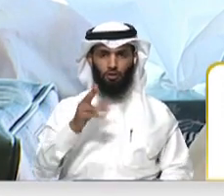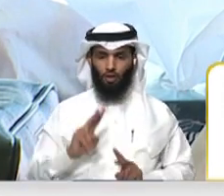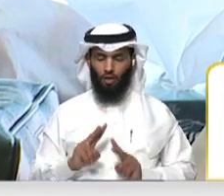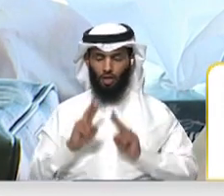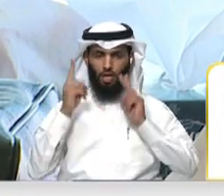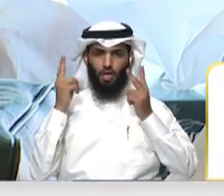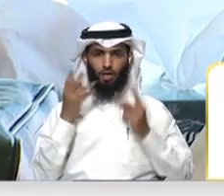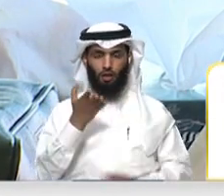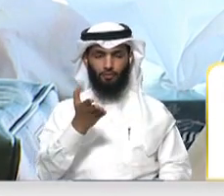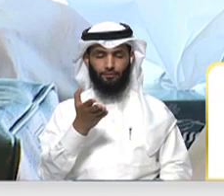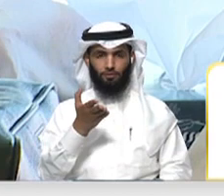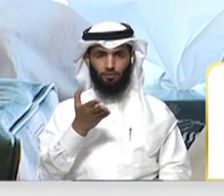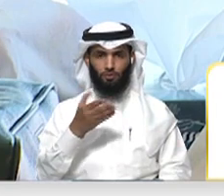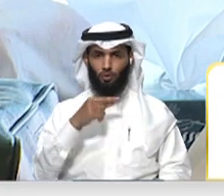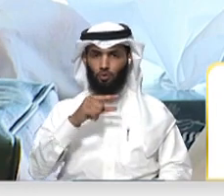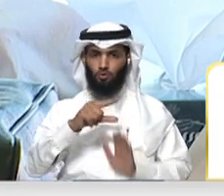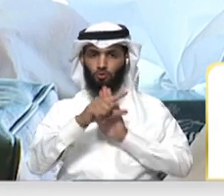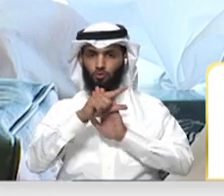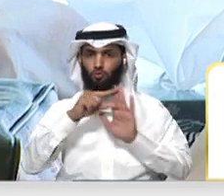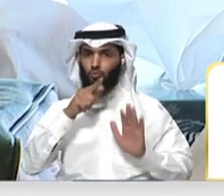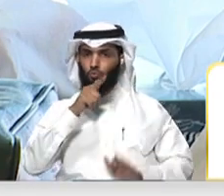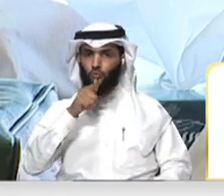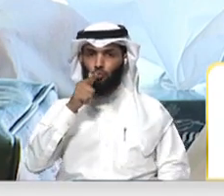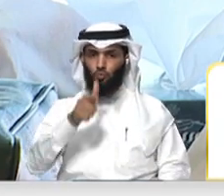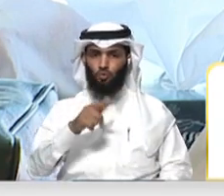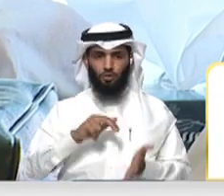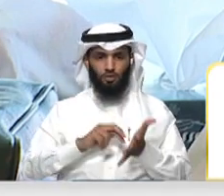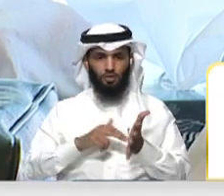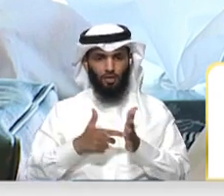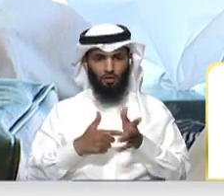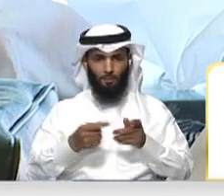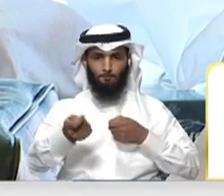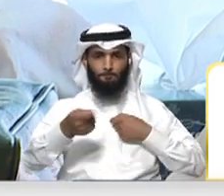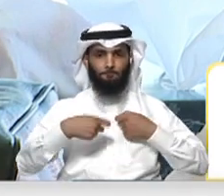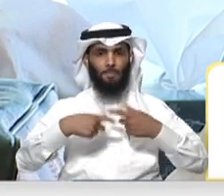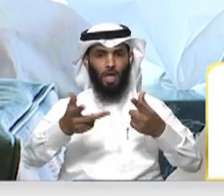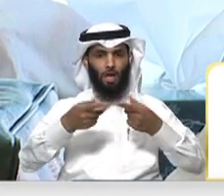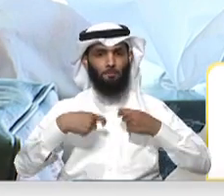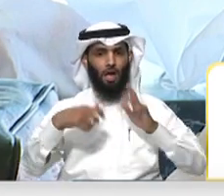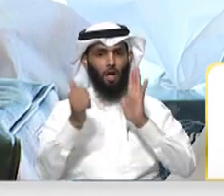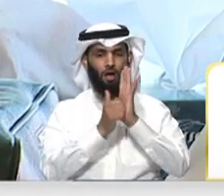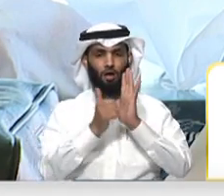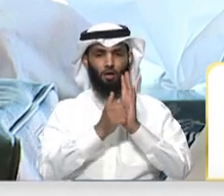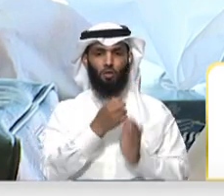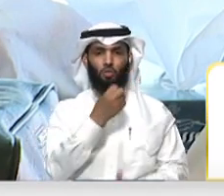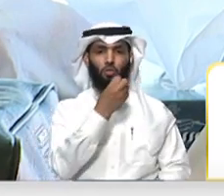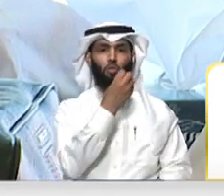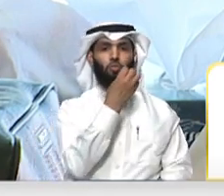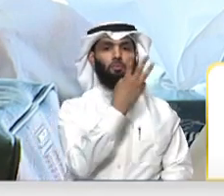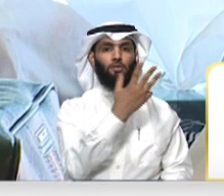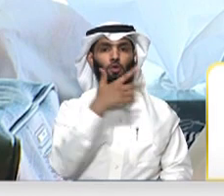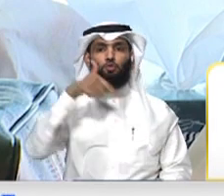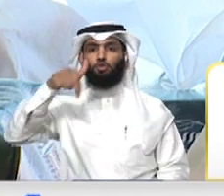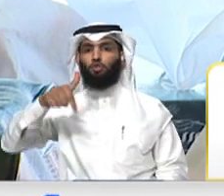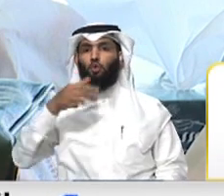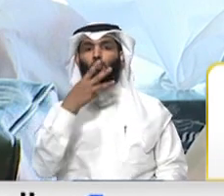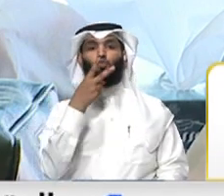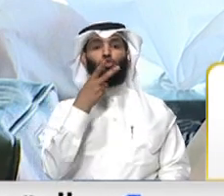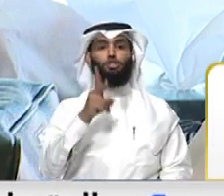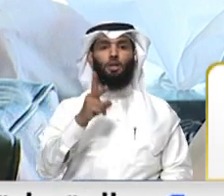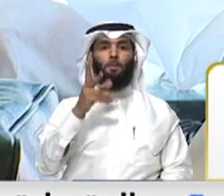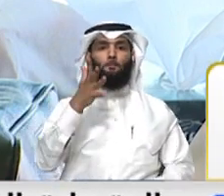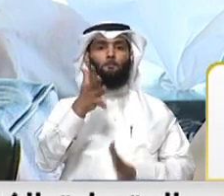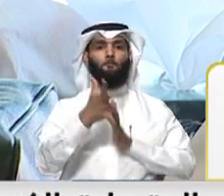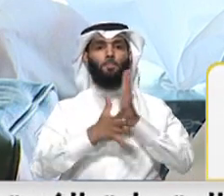احنا نتكلم السيوله العقاريه في شهر 5 326 مليون دينار